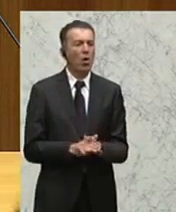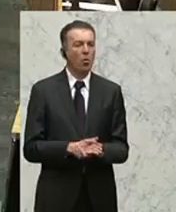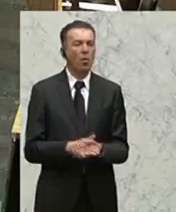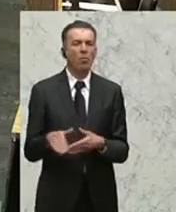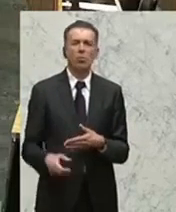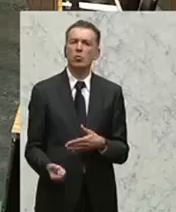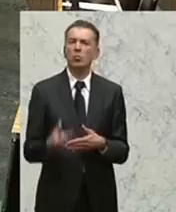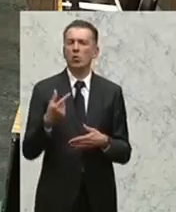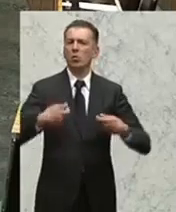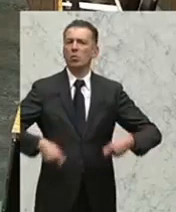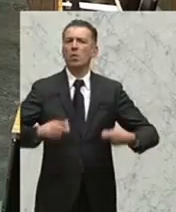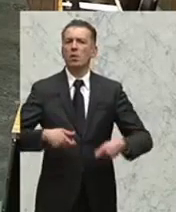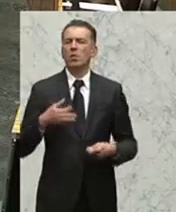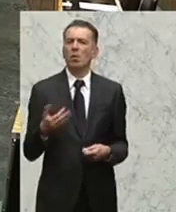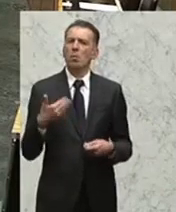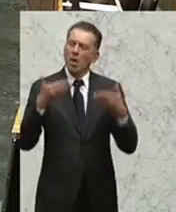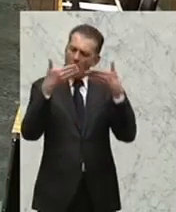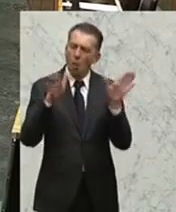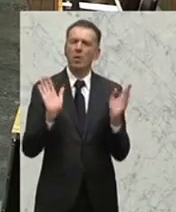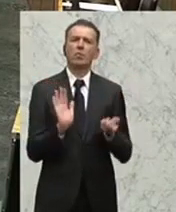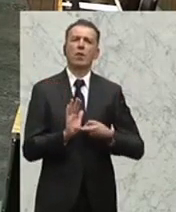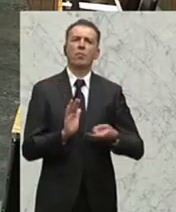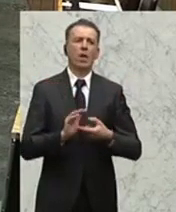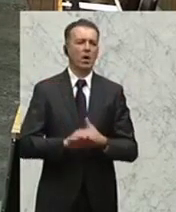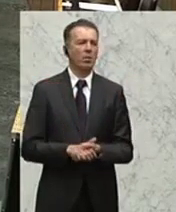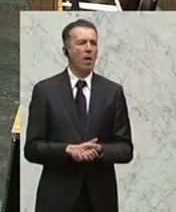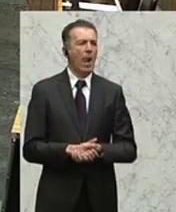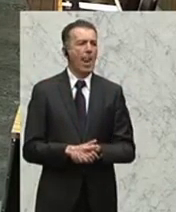hier muss besonders von der Präsidentin Objektivität verlangt werden.